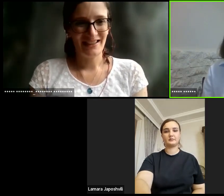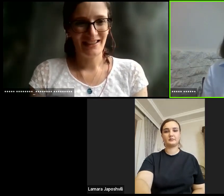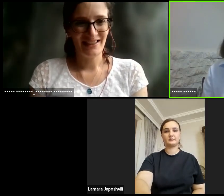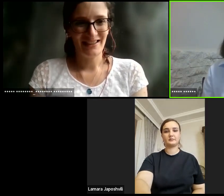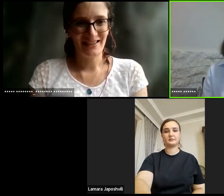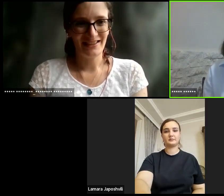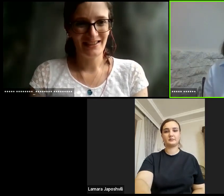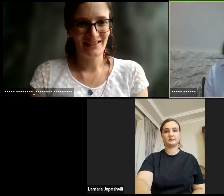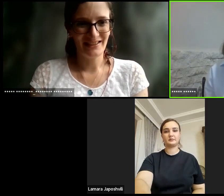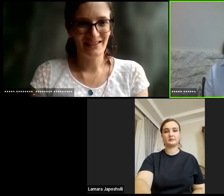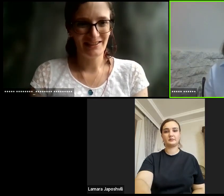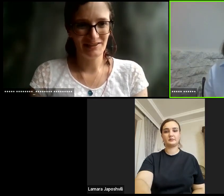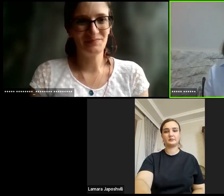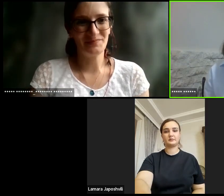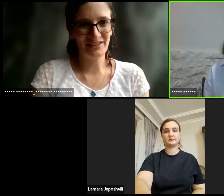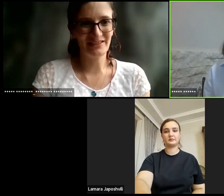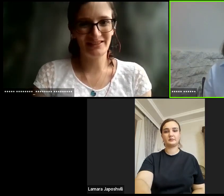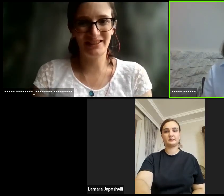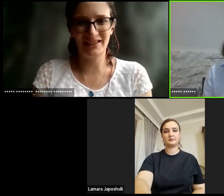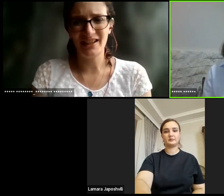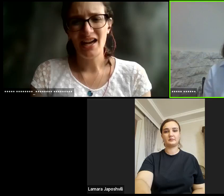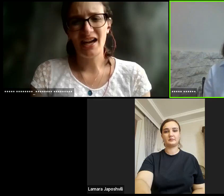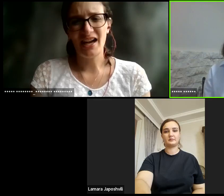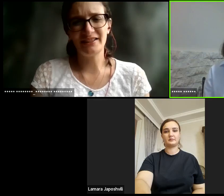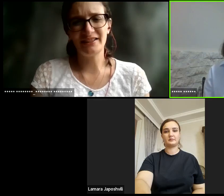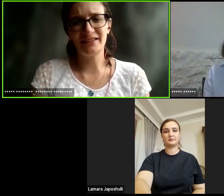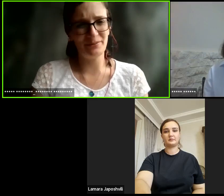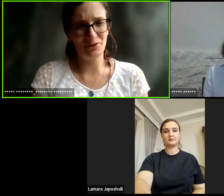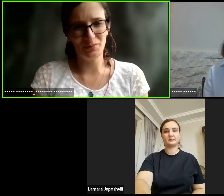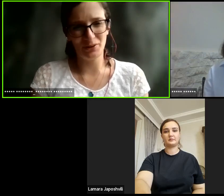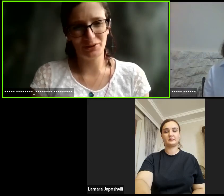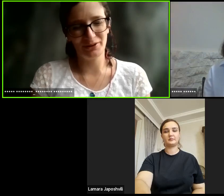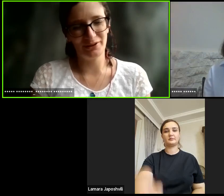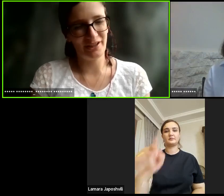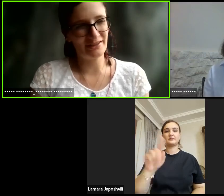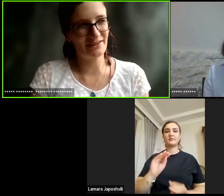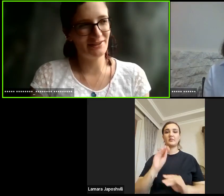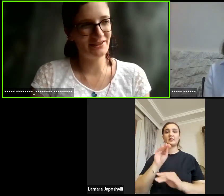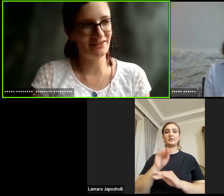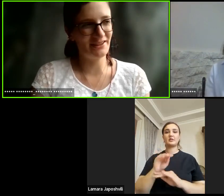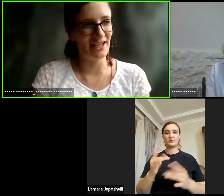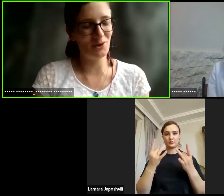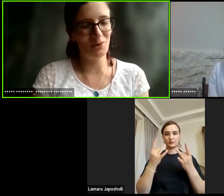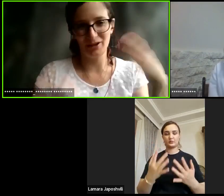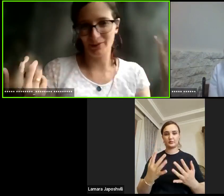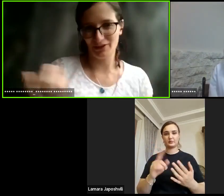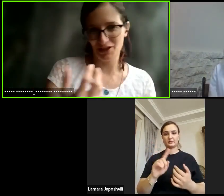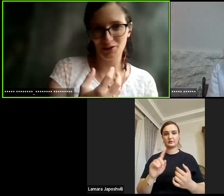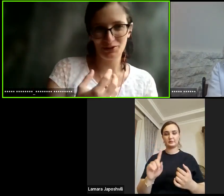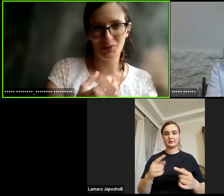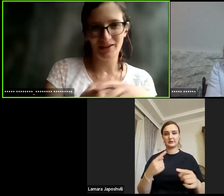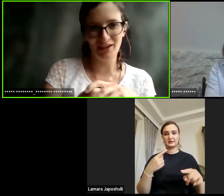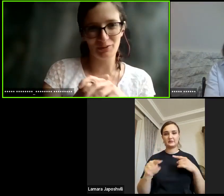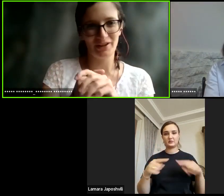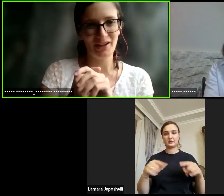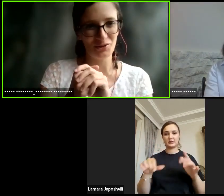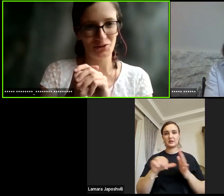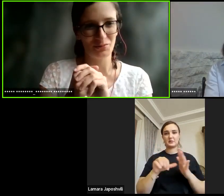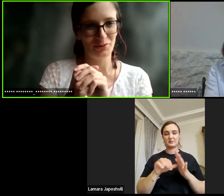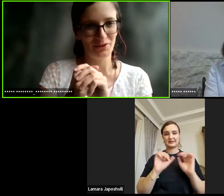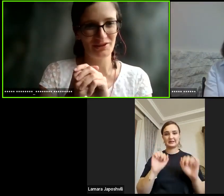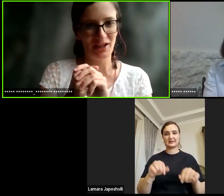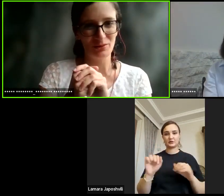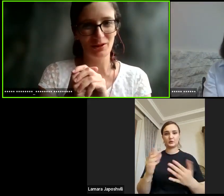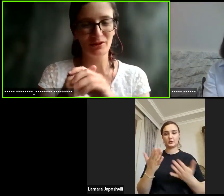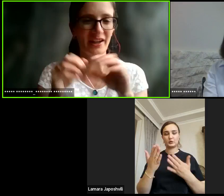შემდეგ დამხმარე საშუალებაზე უნდა ვისაუბროთ, ალბათ. დამატებით უბრალოდ რაღაც ისეთი განსხვავებული დამხმარე საშუალება თუ არა, თან